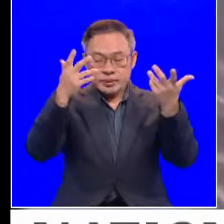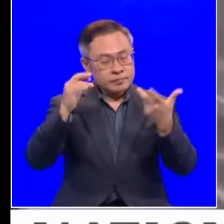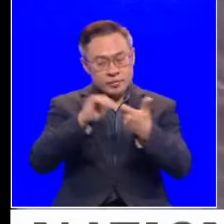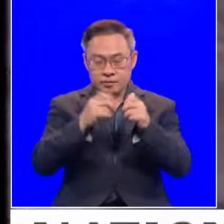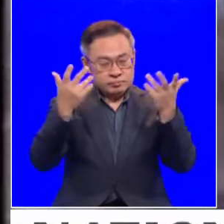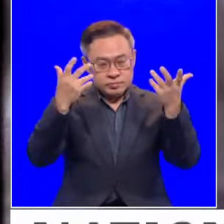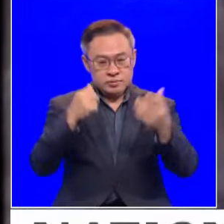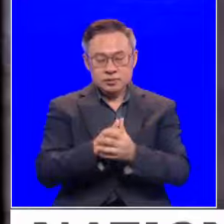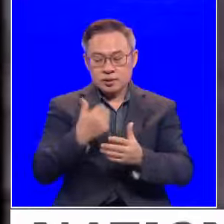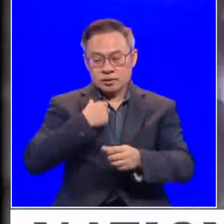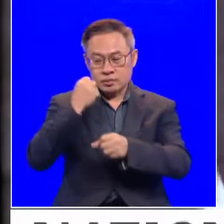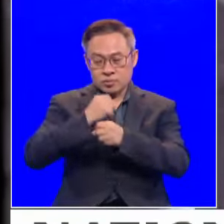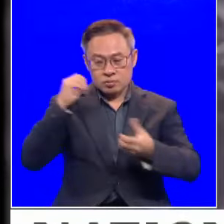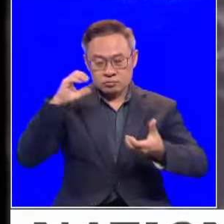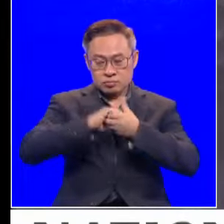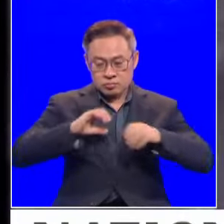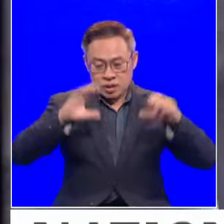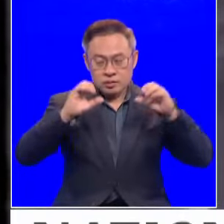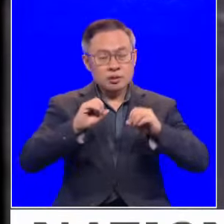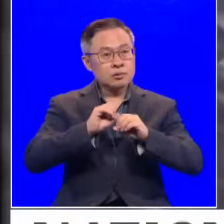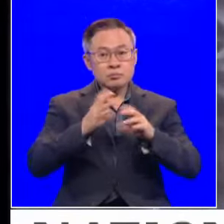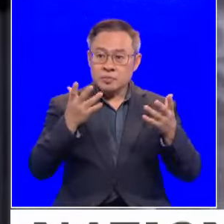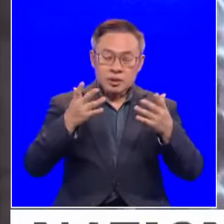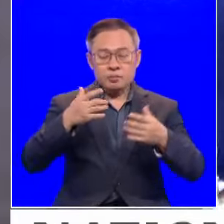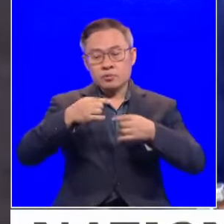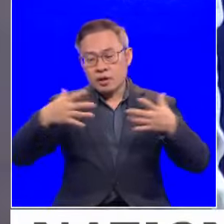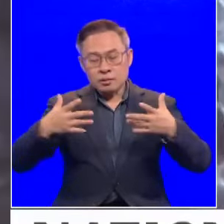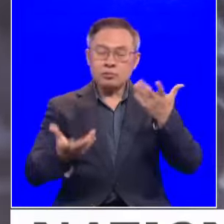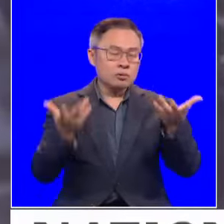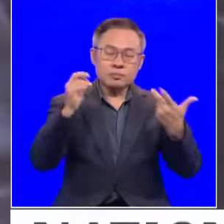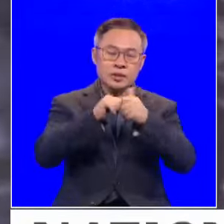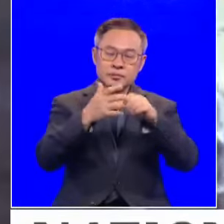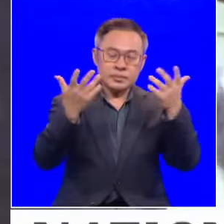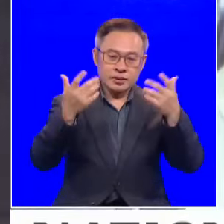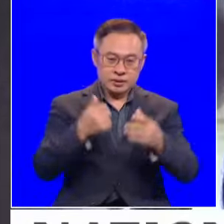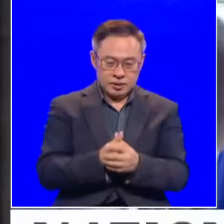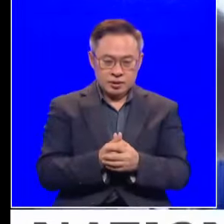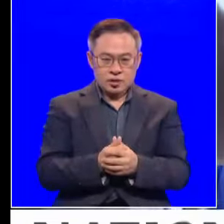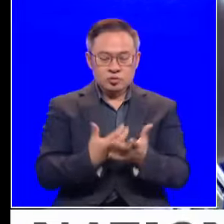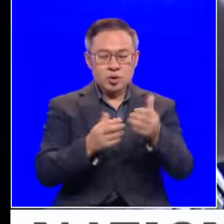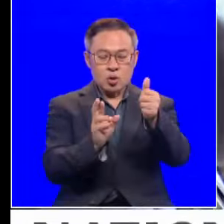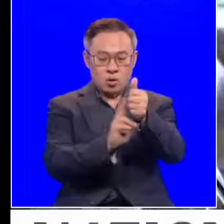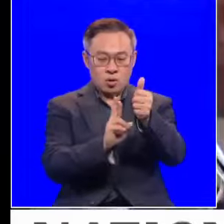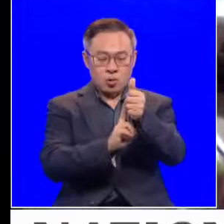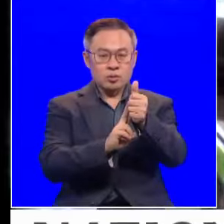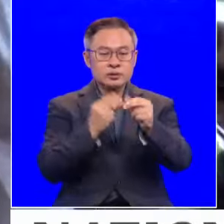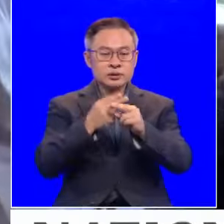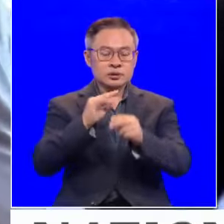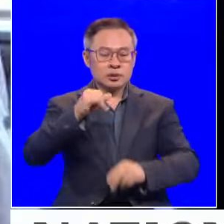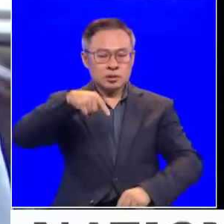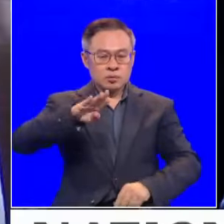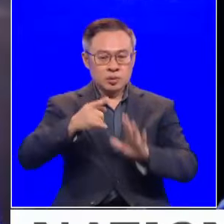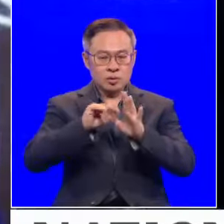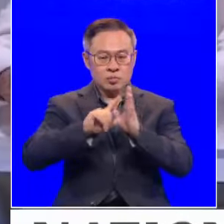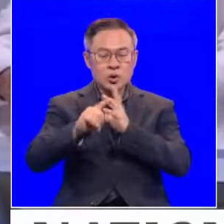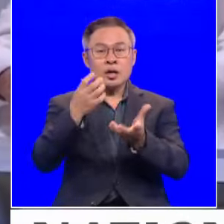กลับค่ะขณะเดียวกันนายไพบูลย์นิติตะวันรองหัวหน้าพรรคพลังประชารัฐก็ได้มีการแถลงข่าวถึงมติในที่ประชุมวันนี้ค่ะว่าจะมีการจัด